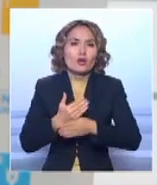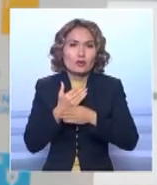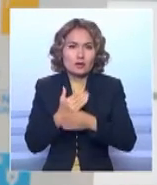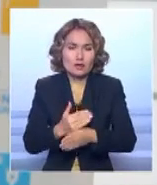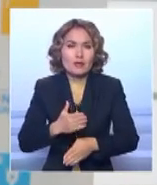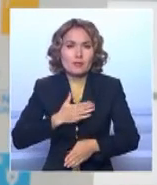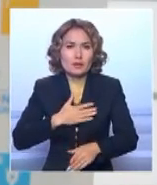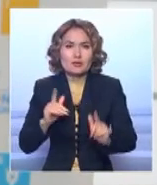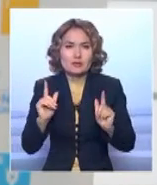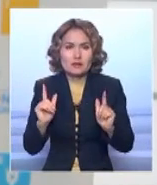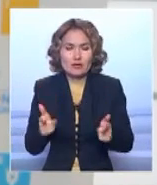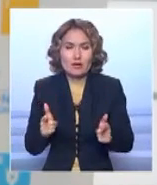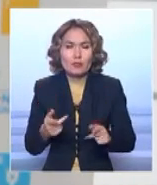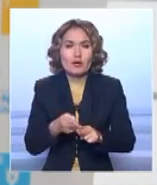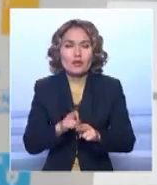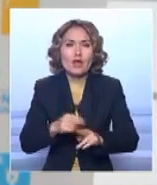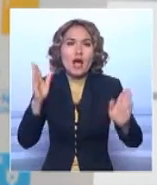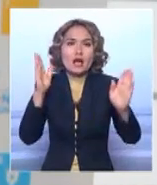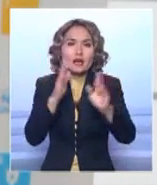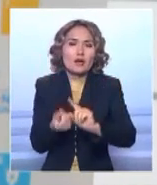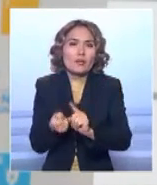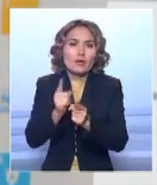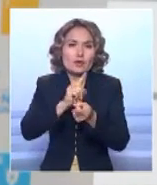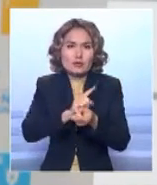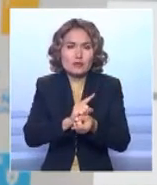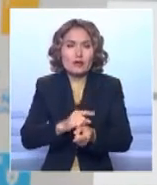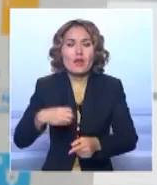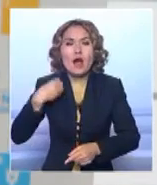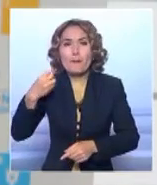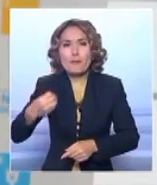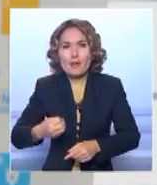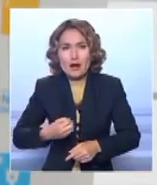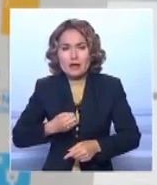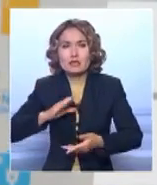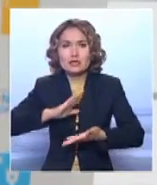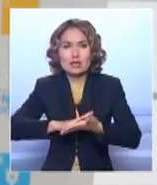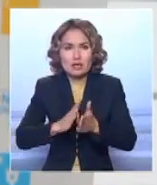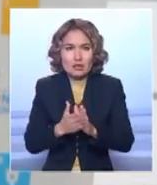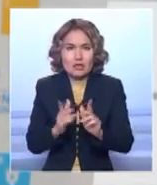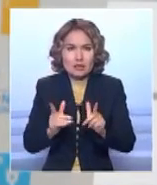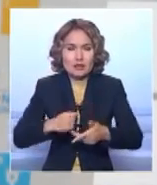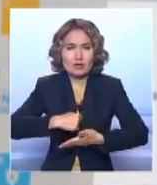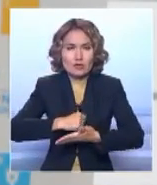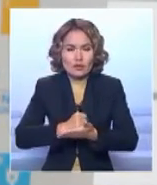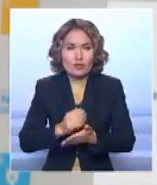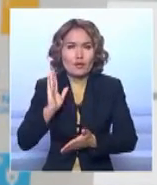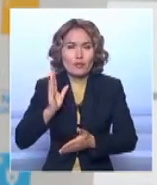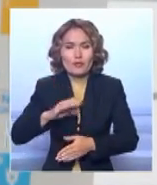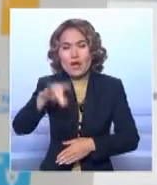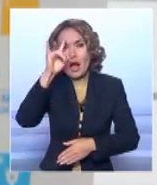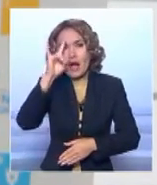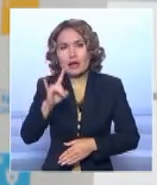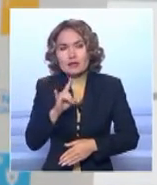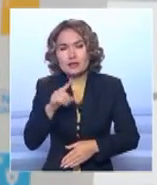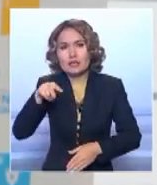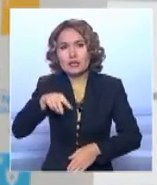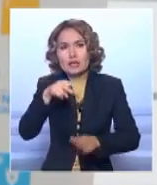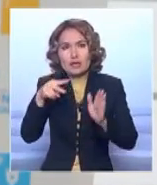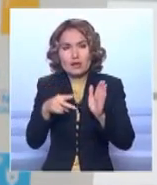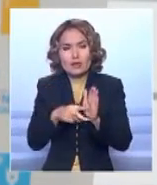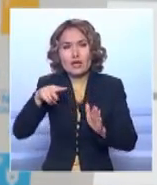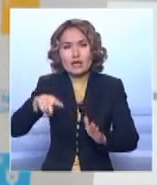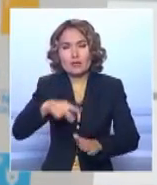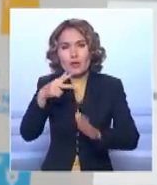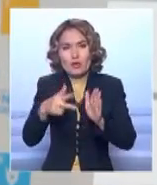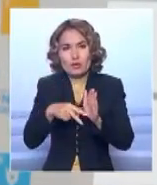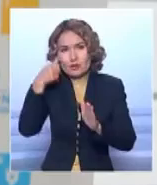қуаттаймыз. Жыл соңына дейін климаттың өзгеруі жөніндегі Париж келісімін бекітетінімізді айтамыз. Бұл сессия Қазақстанның 2017-2018